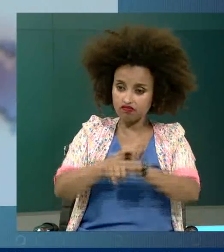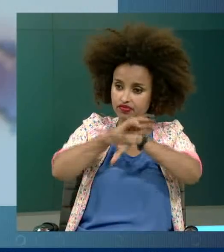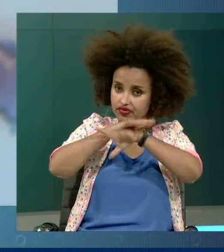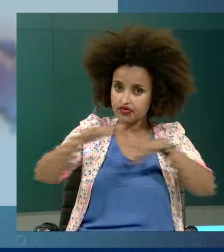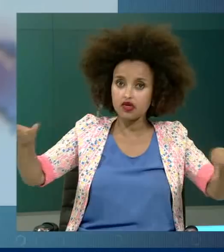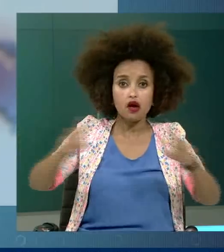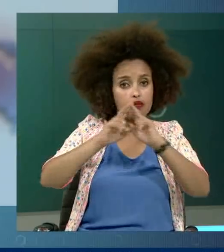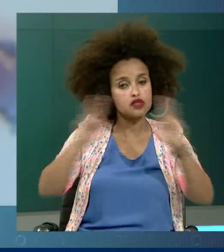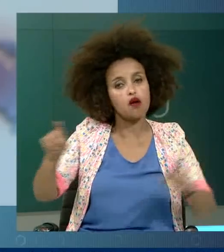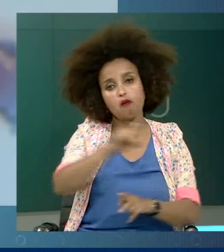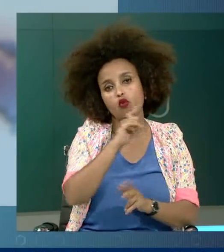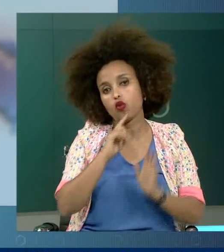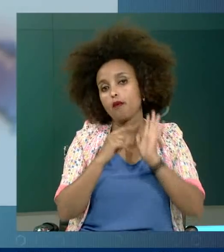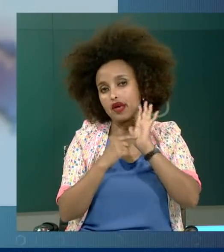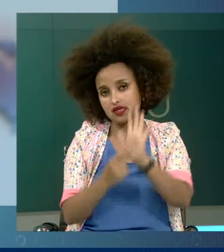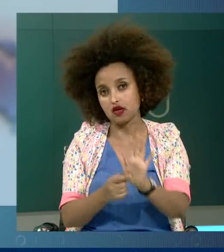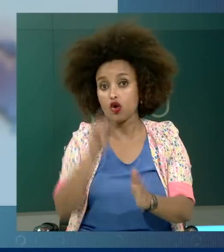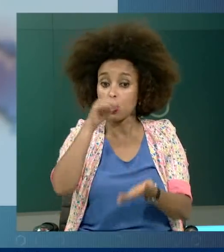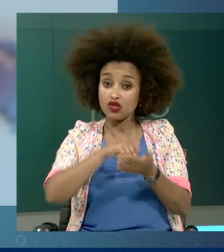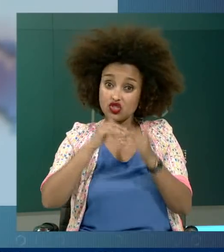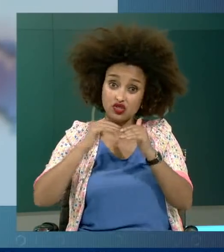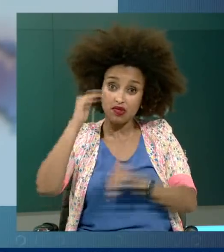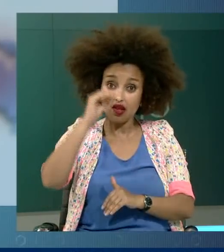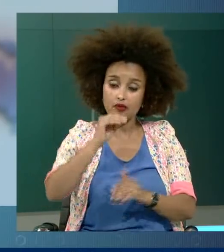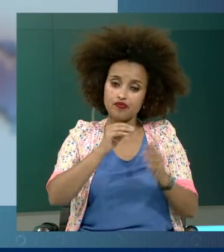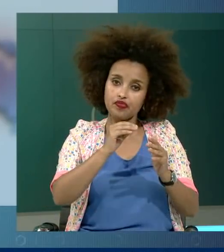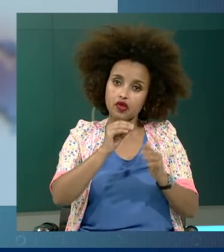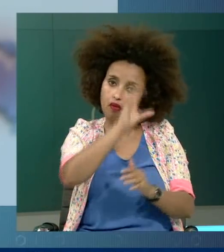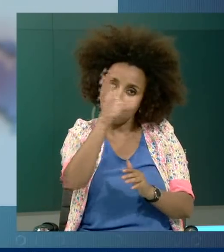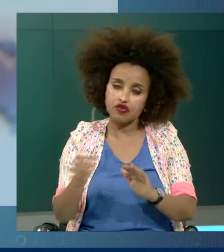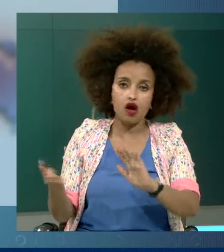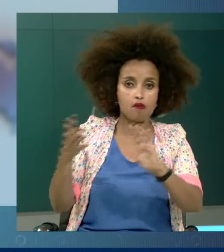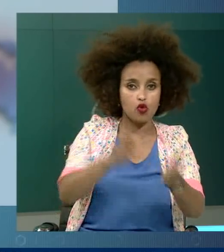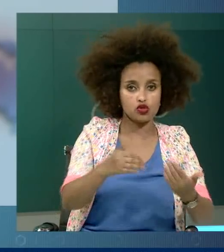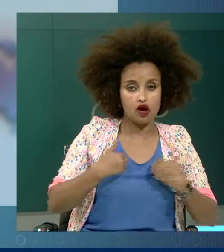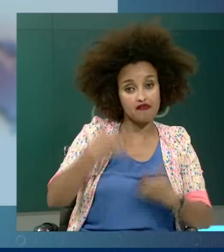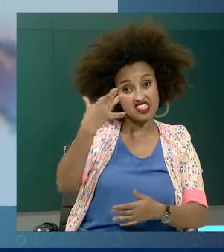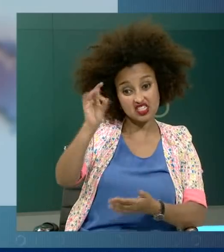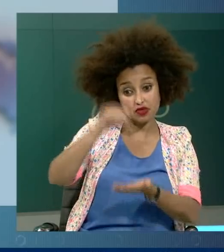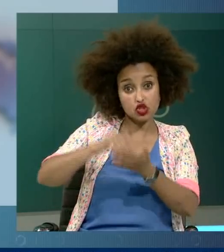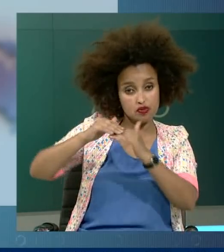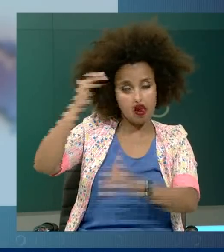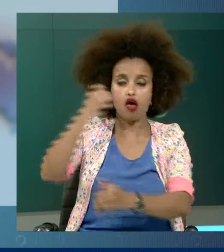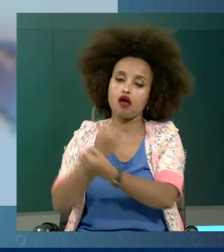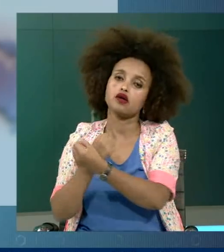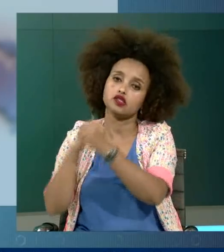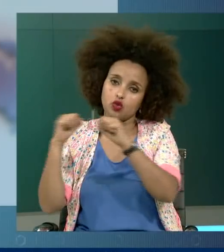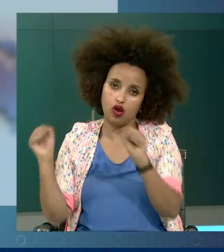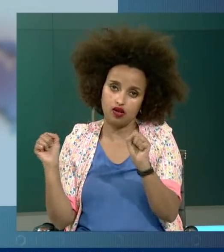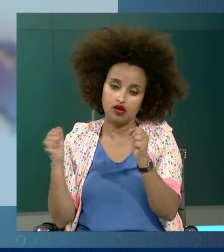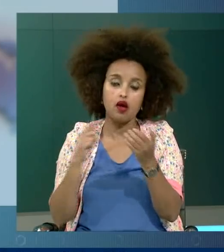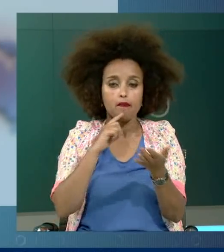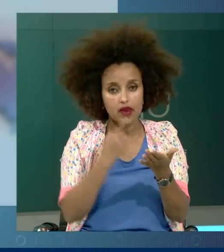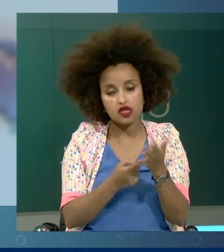ነው መረጃዎቹ ያሳዩ ያሉት ከ2000 በላይ ደግሞ በአፍሪካ ሞት ተመዝግቧል ከ18000 በላይ ደግሞ ማገገማቸው ነው